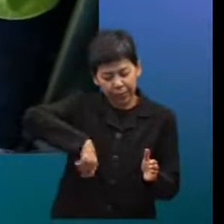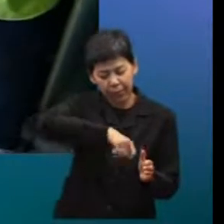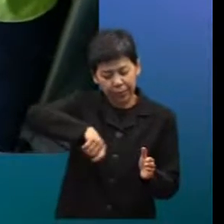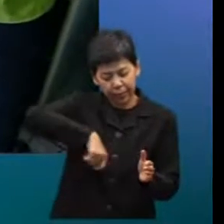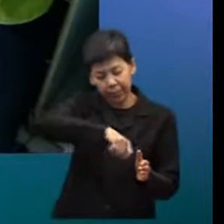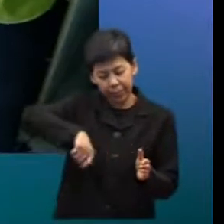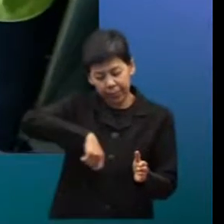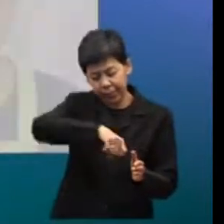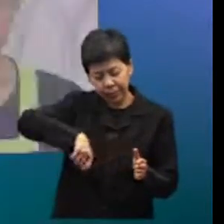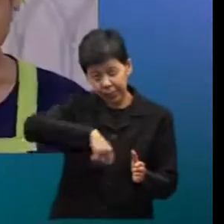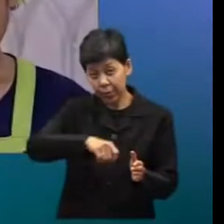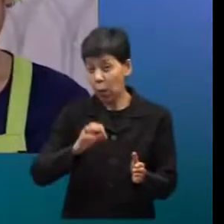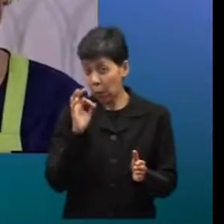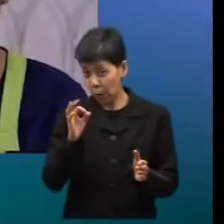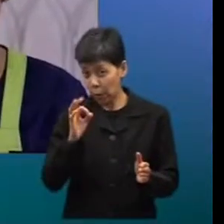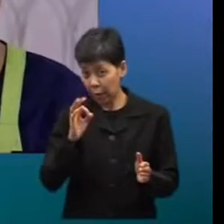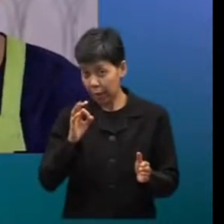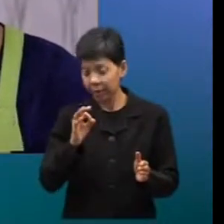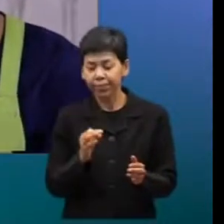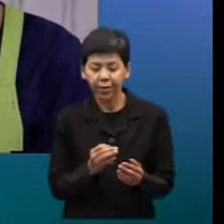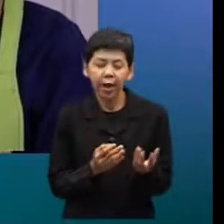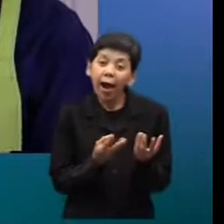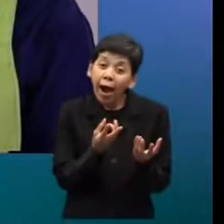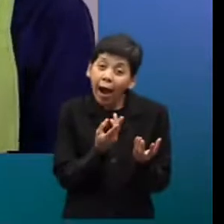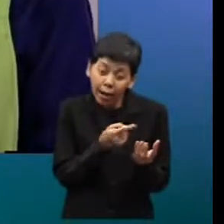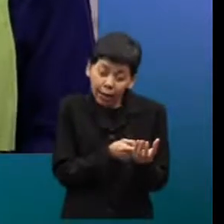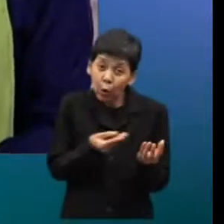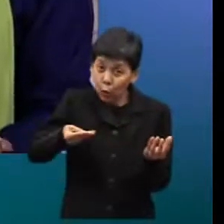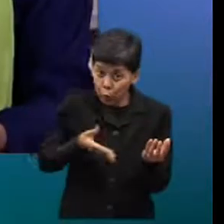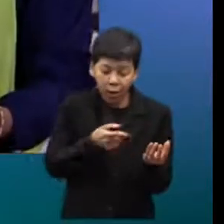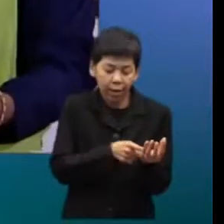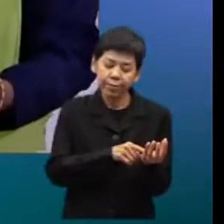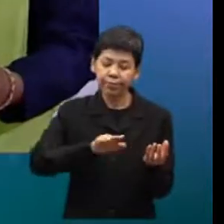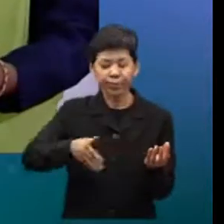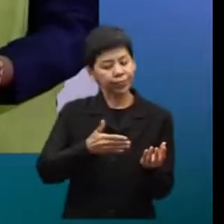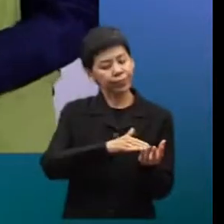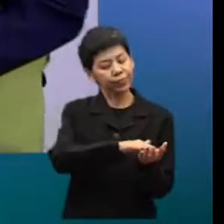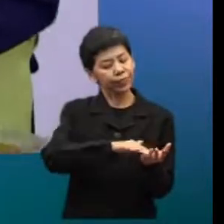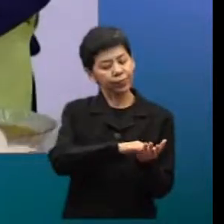เมื่อเคี่ยวจนได้ที่แล้วจึงนำมาทาลงบนแผ่นข้าวตังที่เราทอดเตรียม